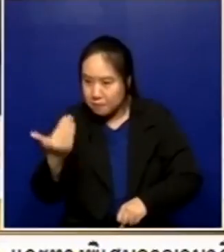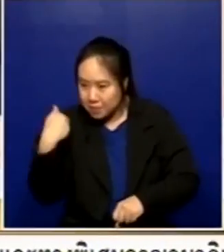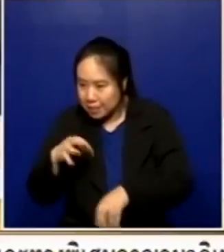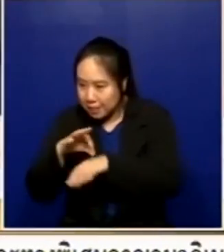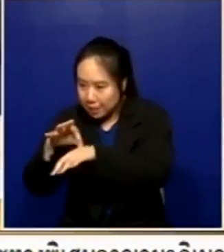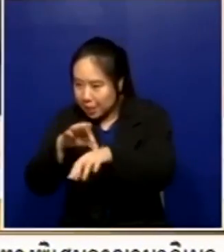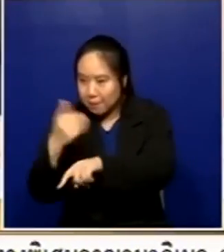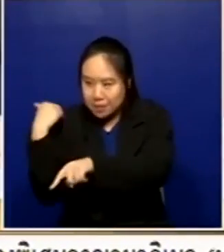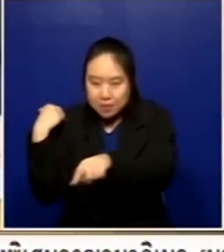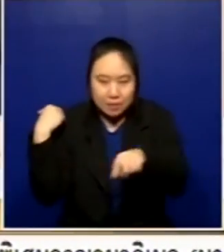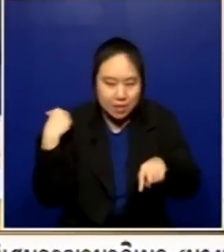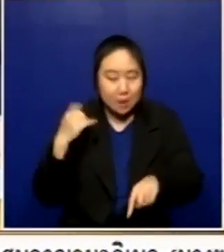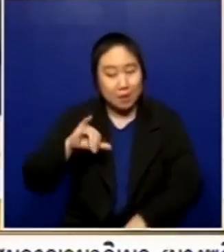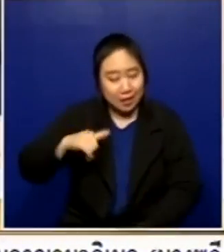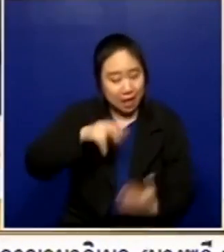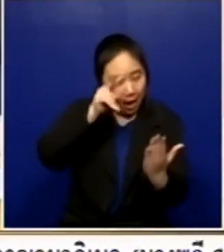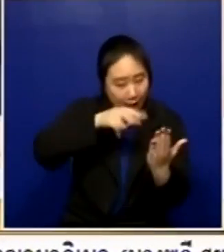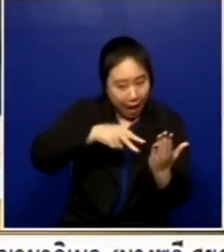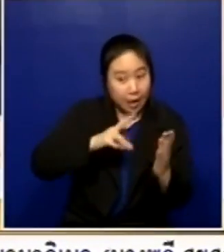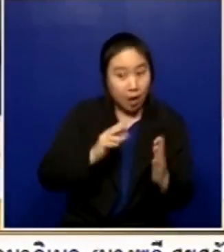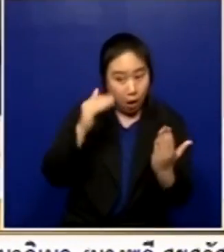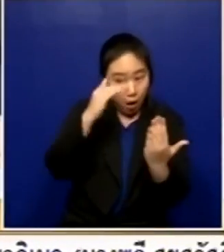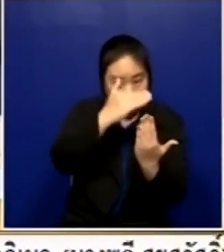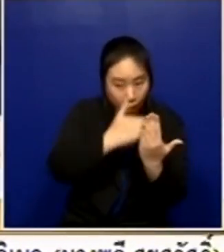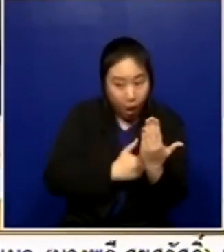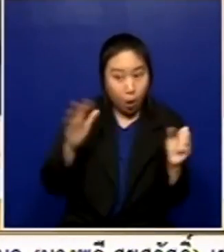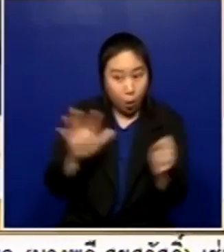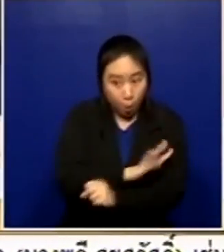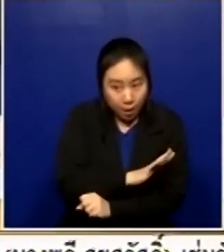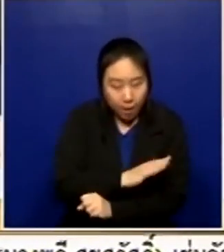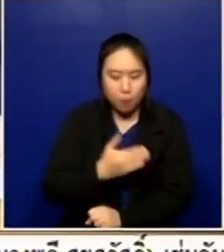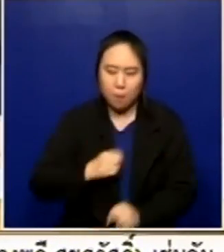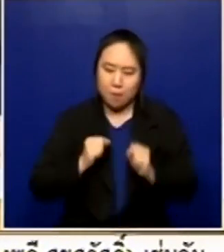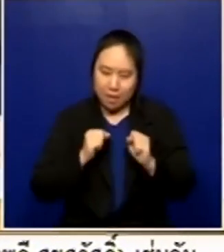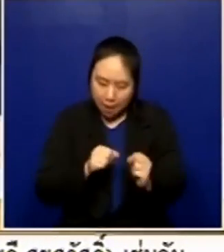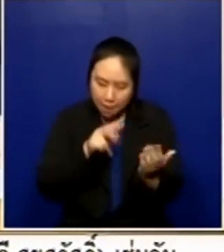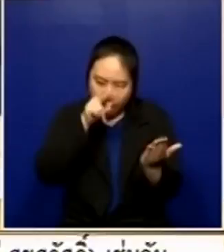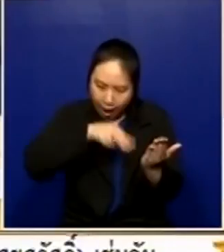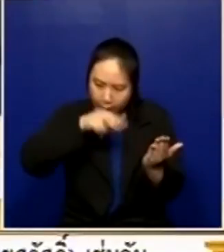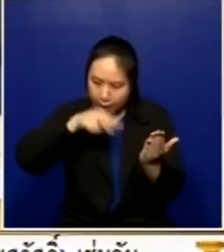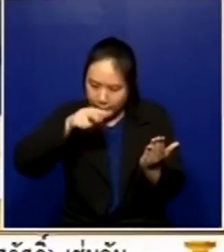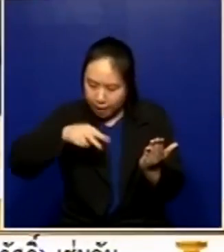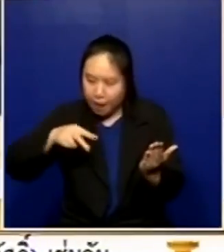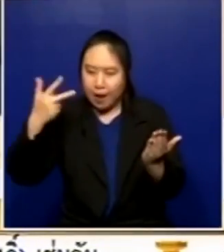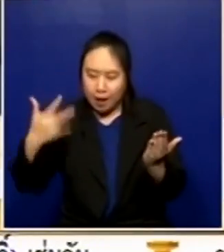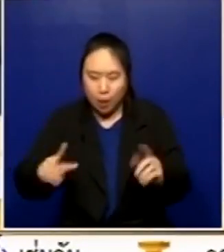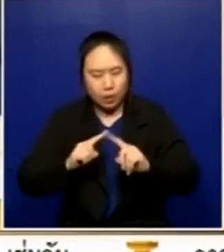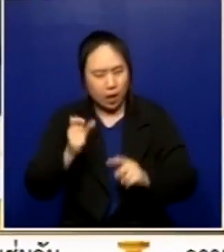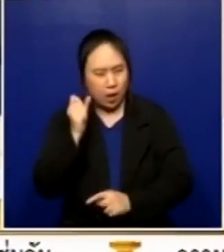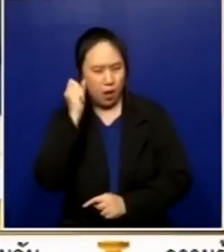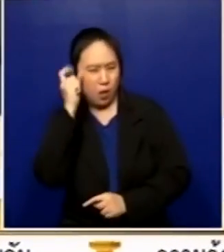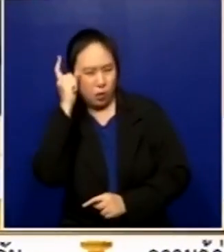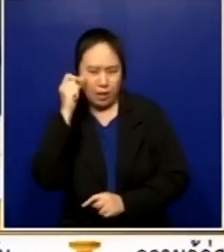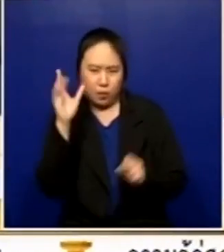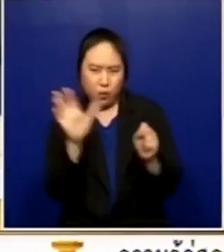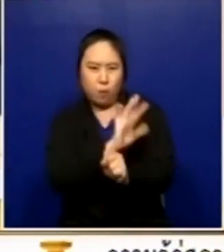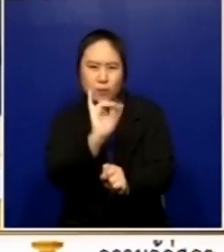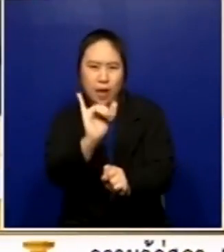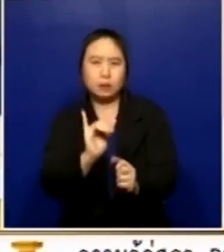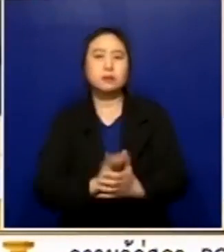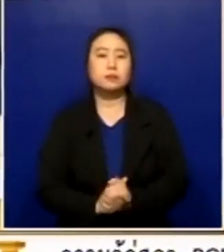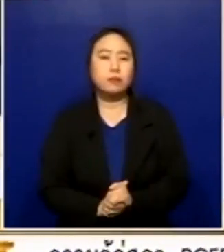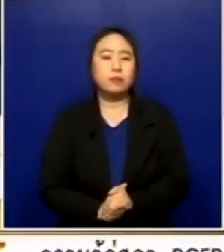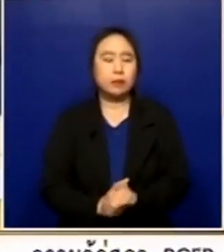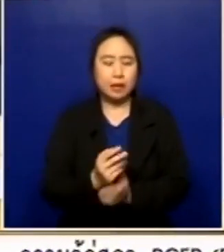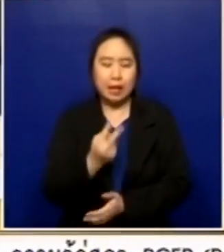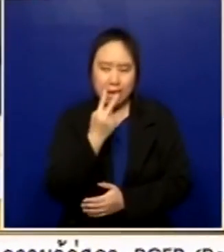ผมไม่แน่ใจว่าขนาดจบหรือเปล่าเรียนตรงๆผมได้พยายามอ่านแล้วหลายด้านหลายฉบับแต่ว่าก็ได้เข้าใจหมดเราเห็นครับว่า